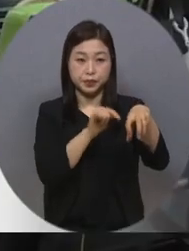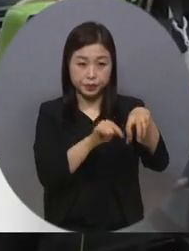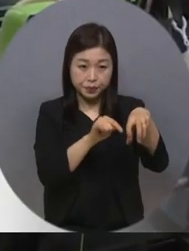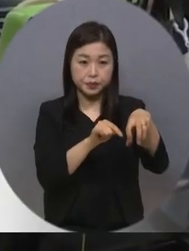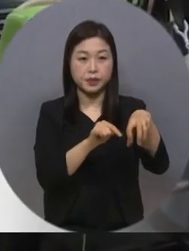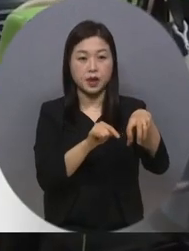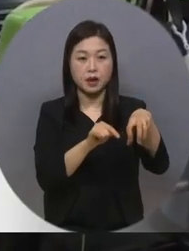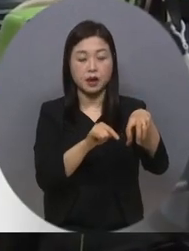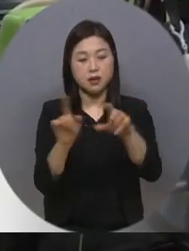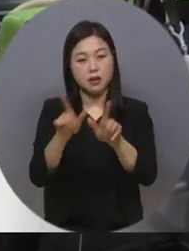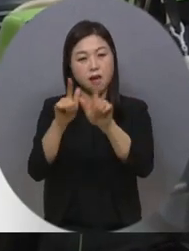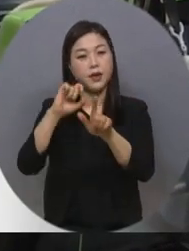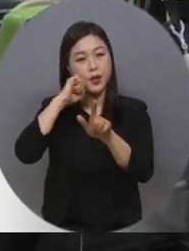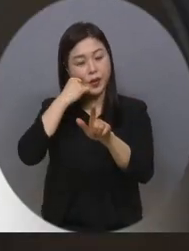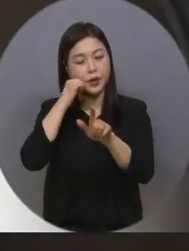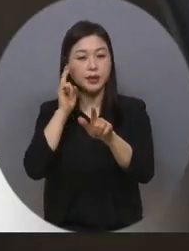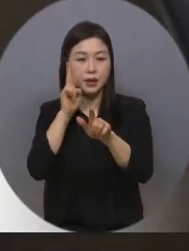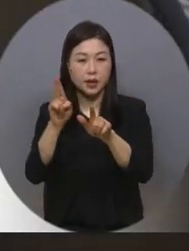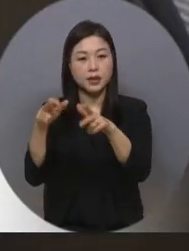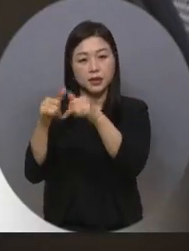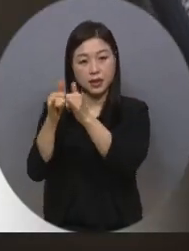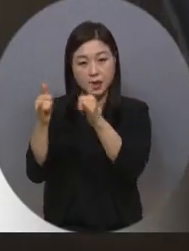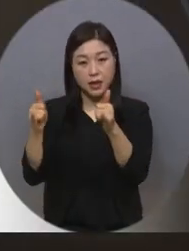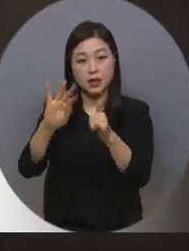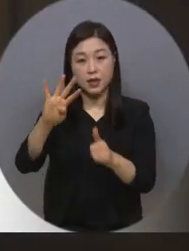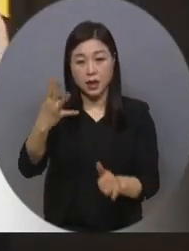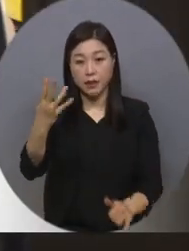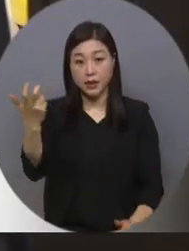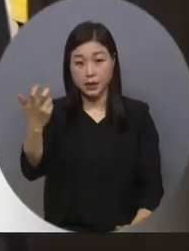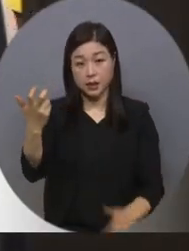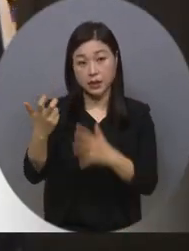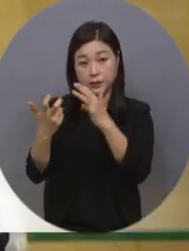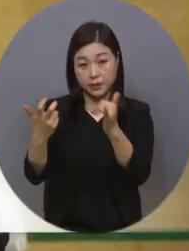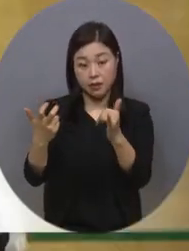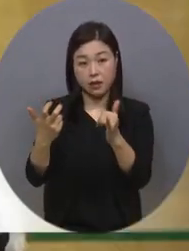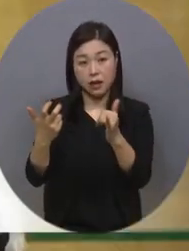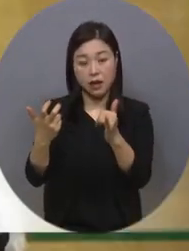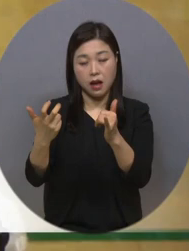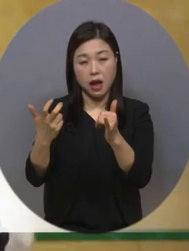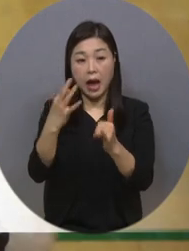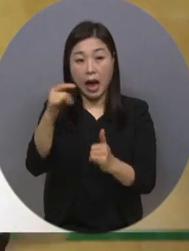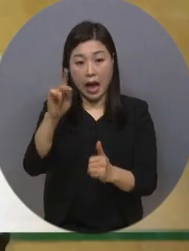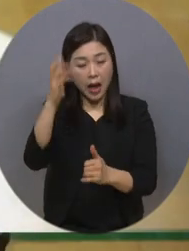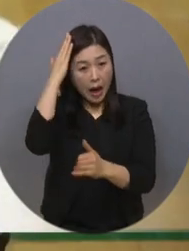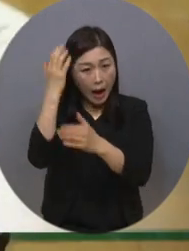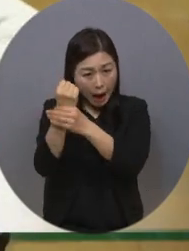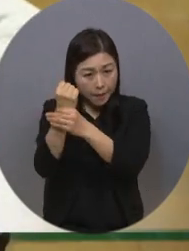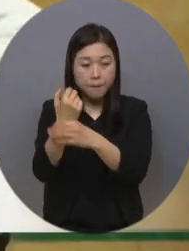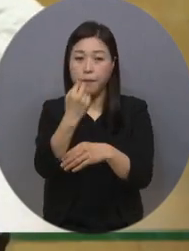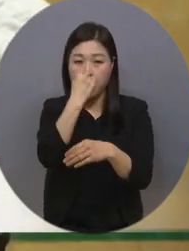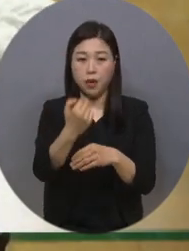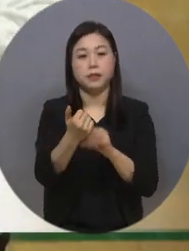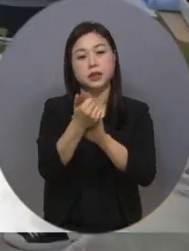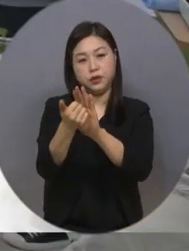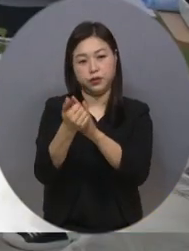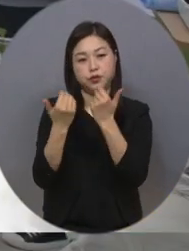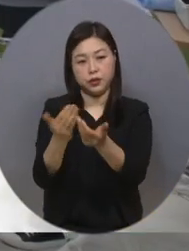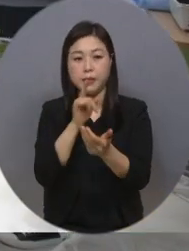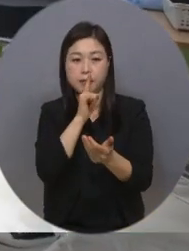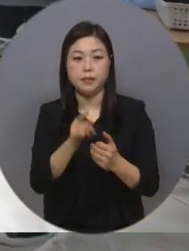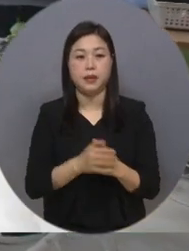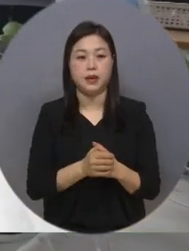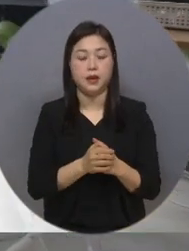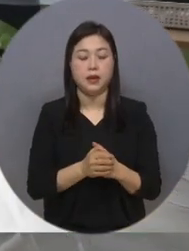함께 저소득 중증장애인 470여 명을 대상으로 암보험 가입을 무료로 지원한다고 밝혔습니다. 대상은